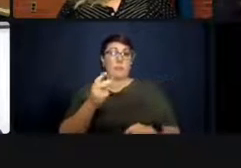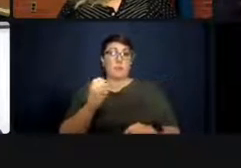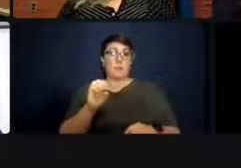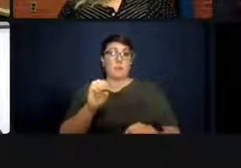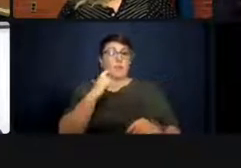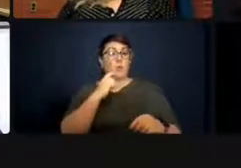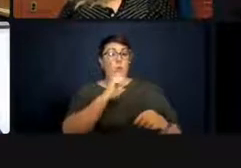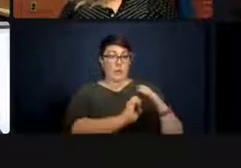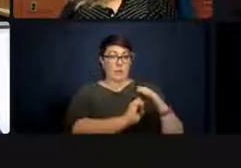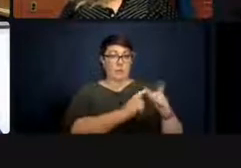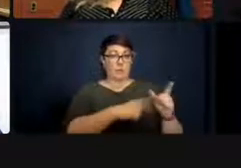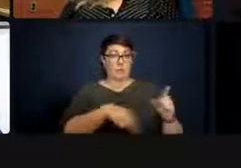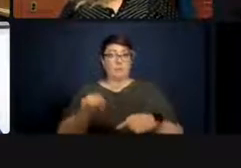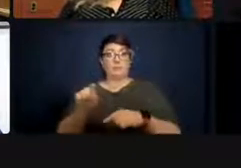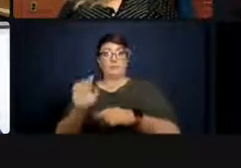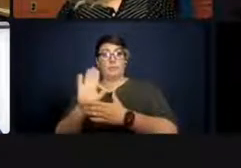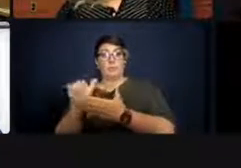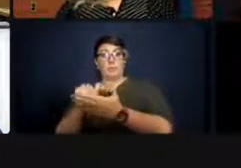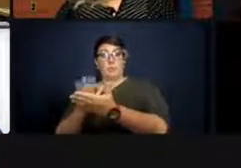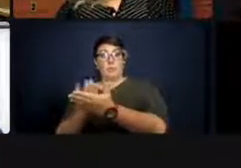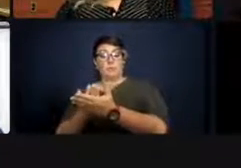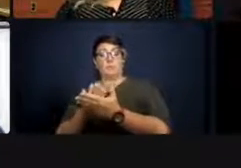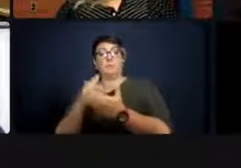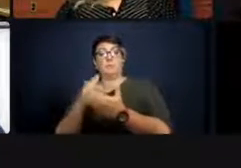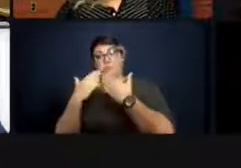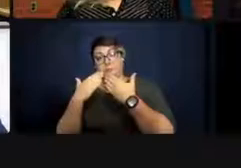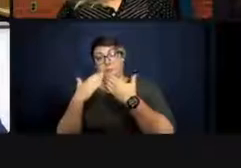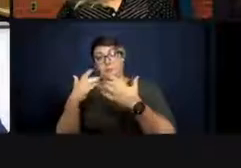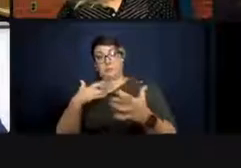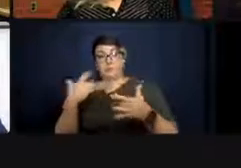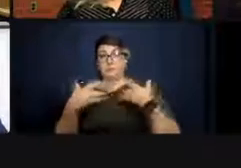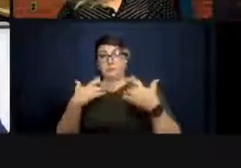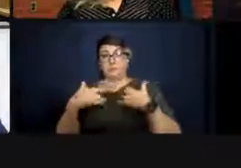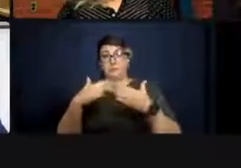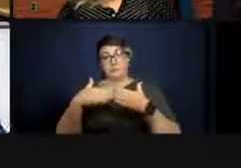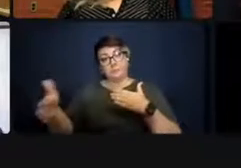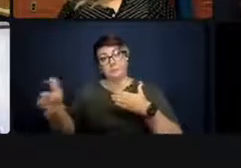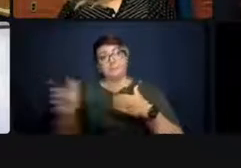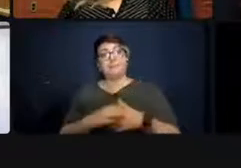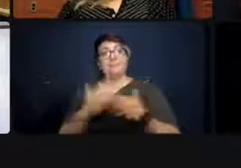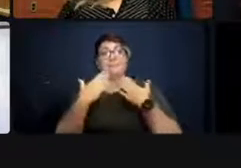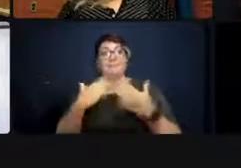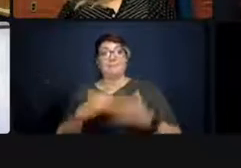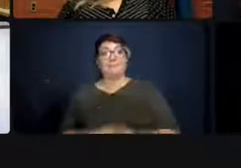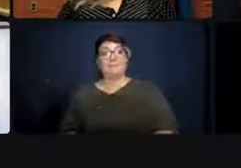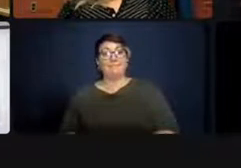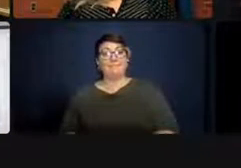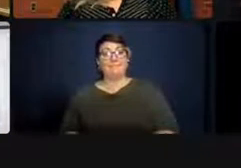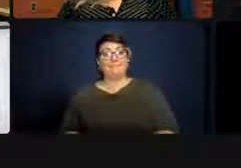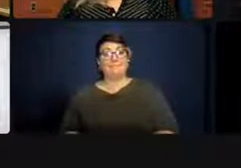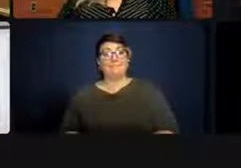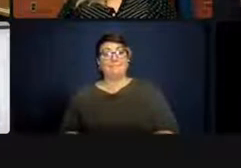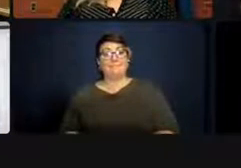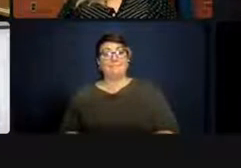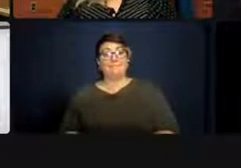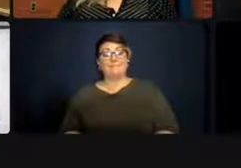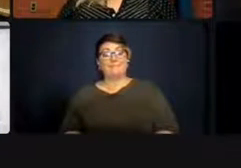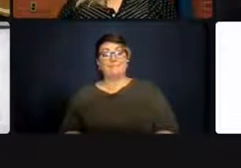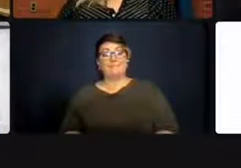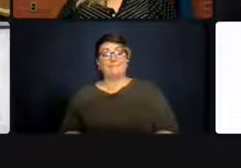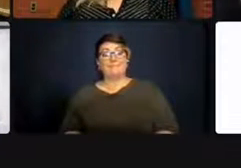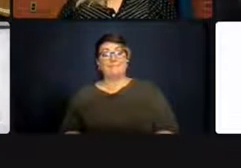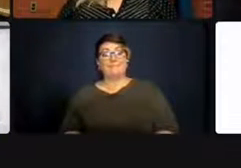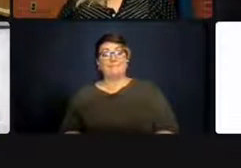المواضيع من الابتدائي حتى المتوسط. شكرا على عملكم، وأنا مسرور جدا ومتحمس للمضي قدما بهذا العمل. شكرا.